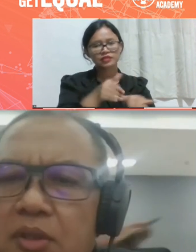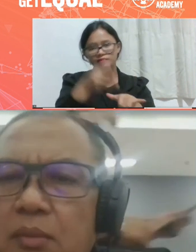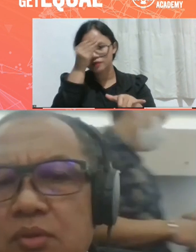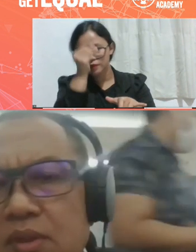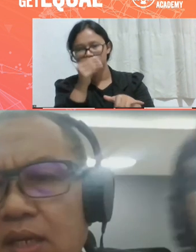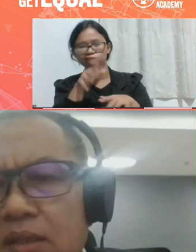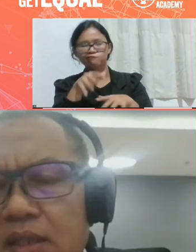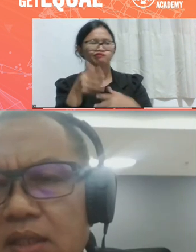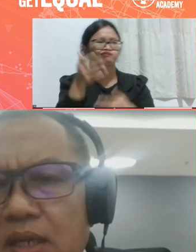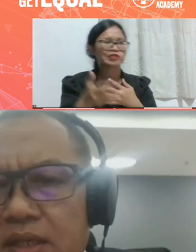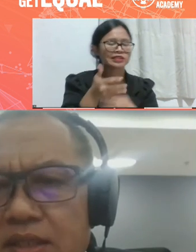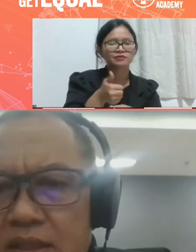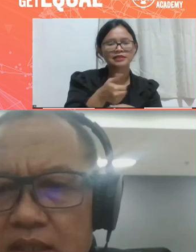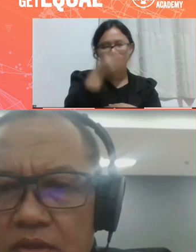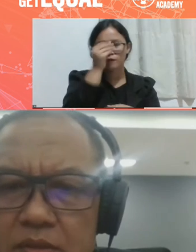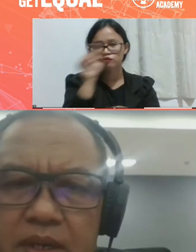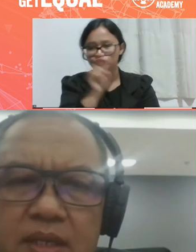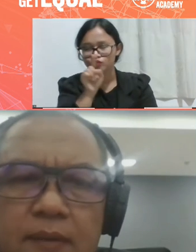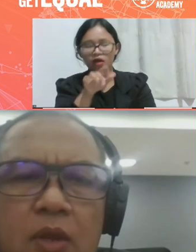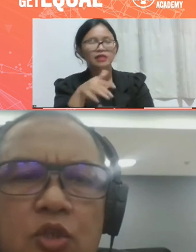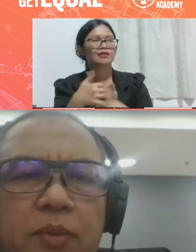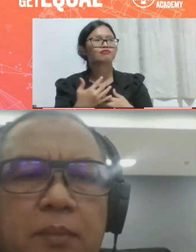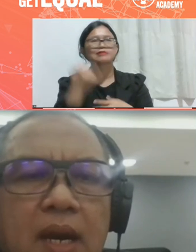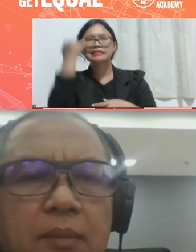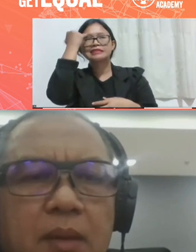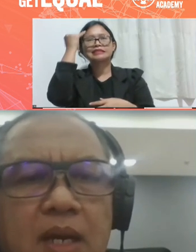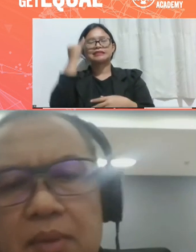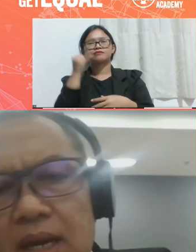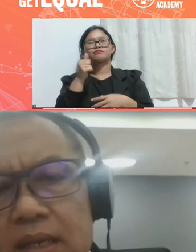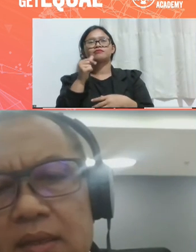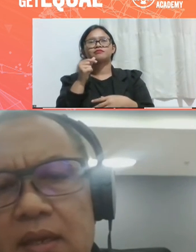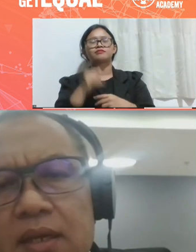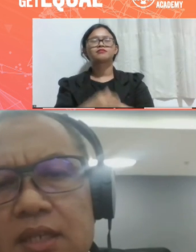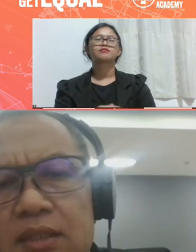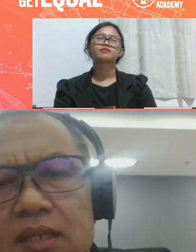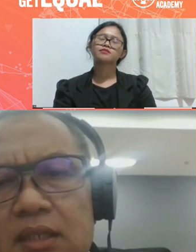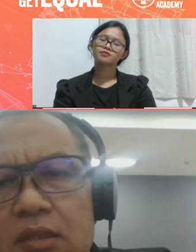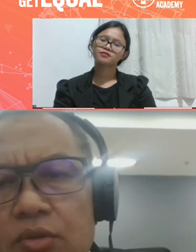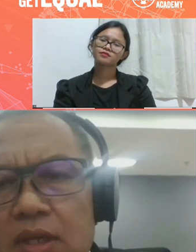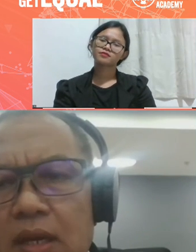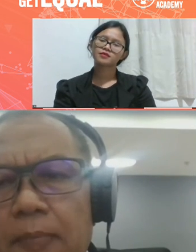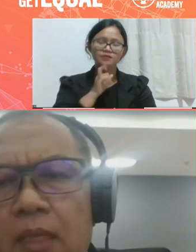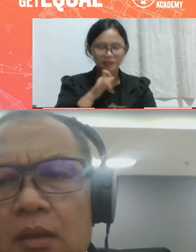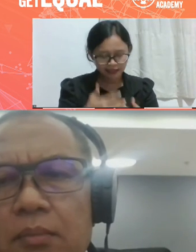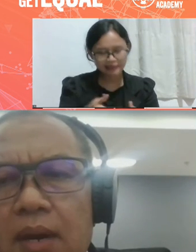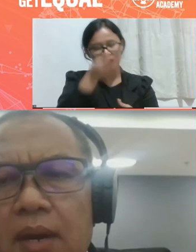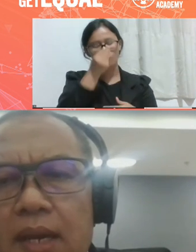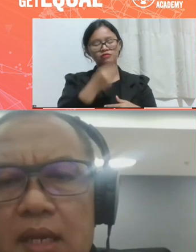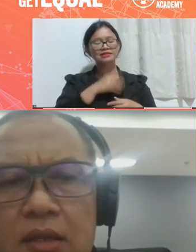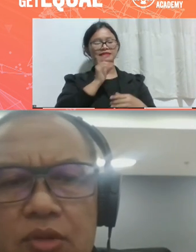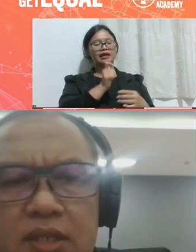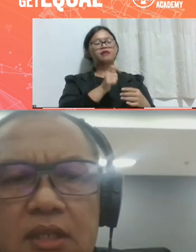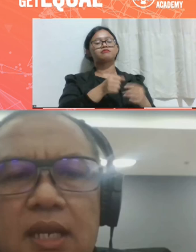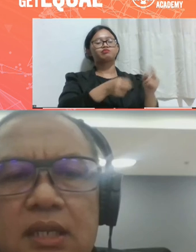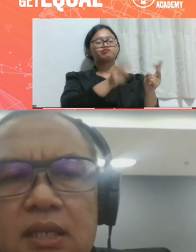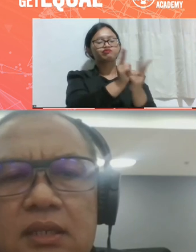mungkin bertemu tentang ini, kita inisiasi atau dan sebagainya, supaya paham bagaimana menangani kejahatan-kejahatan dunia maya